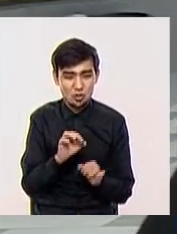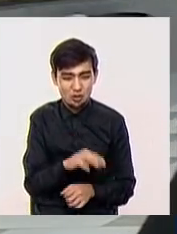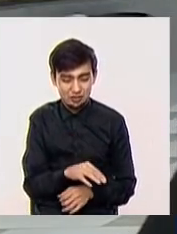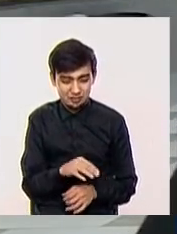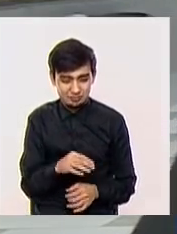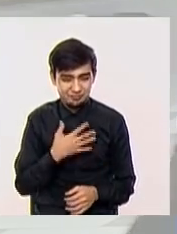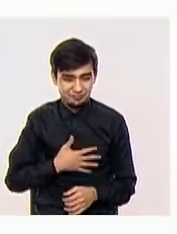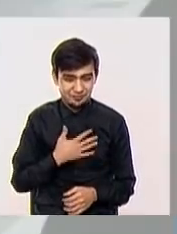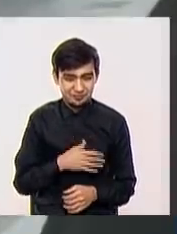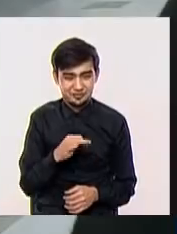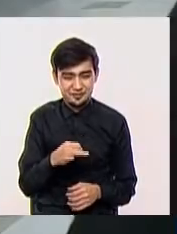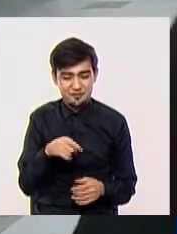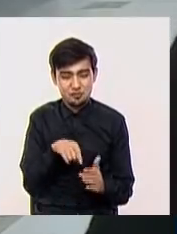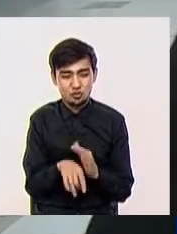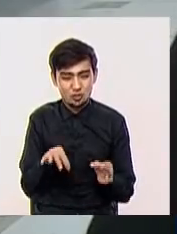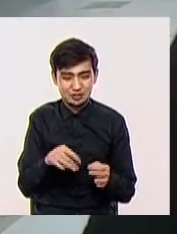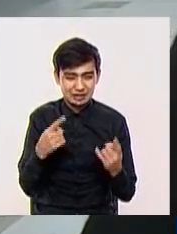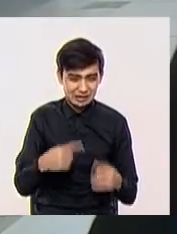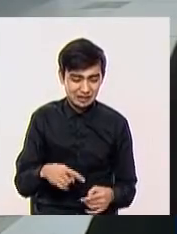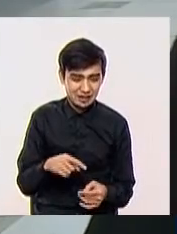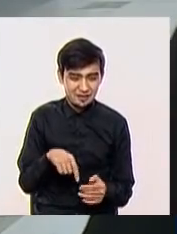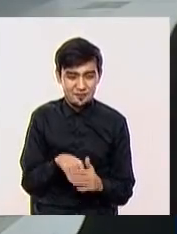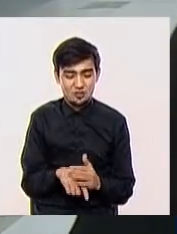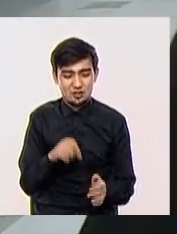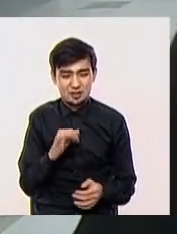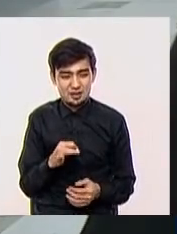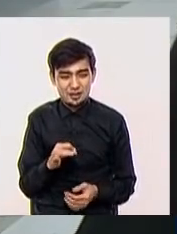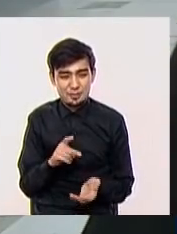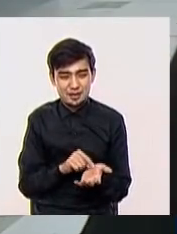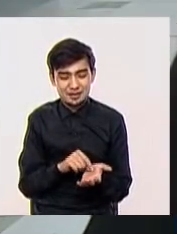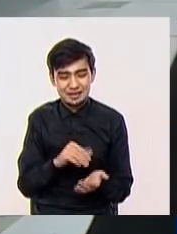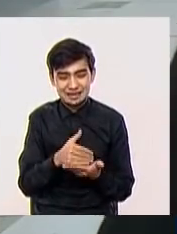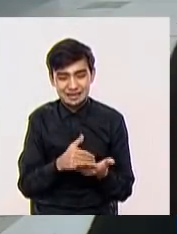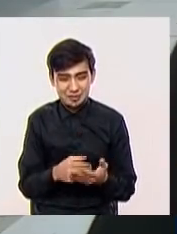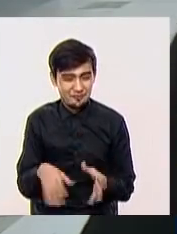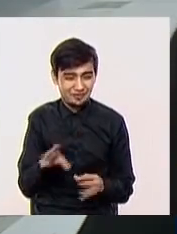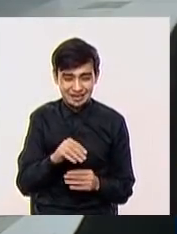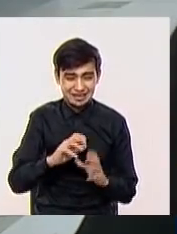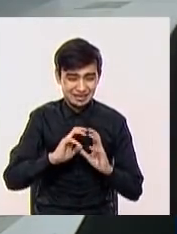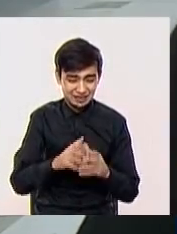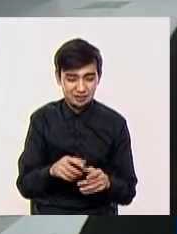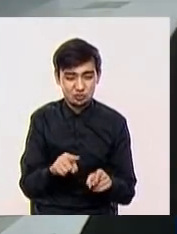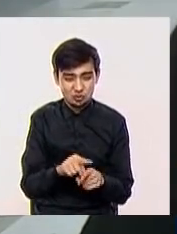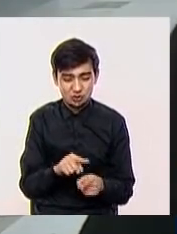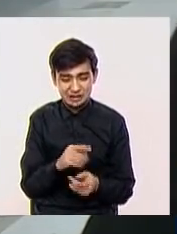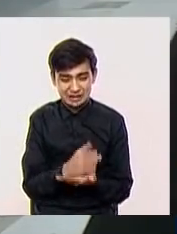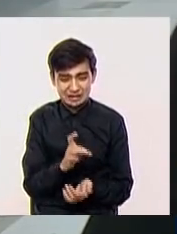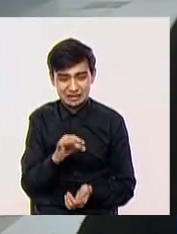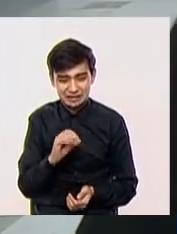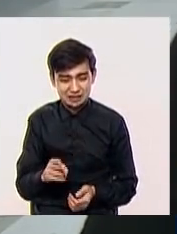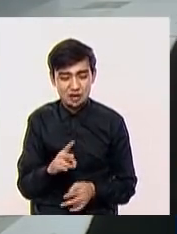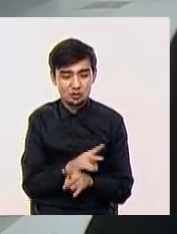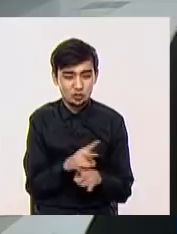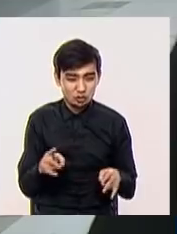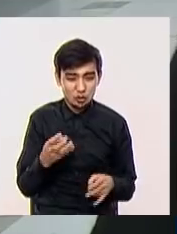рода, опять же, кризисов. Во всех странах пенсионные системы находятся вот в такой вот рисковой зоне. И никто еще